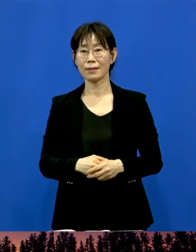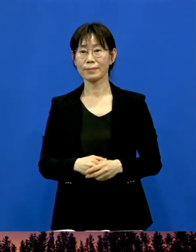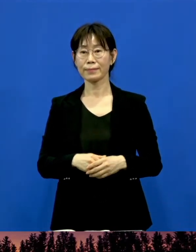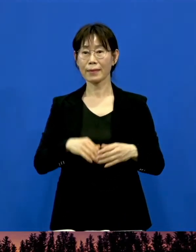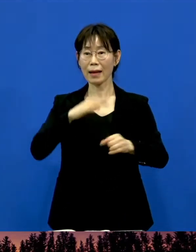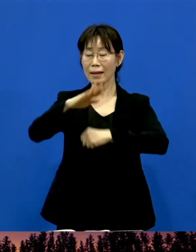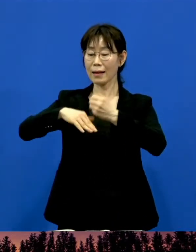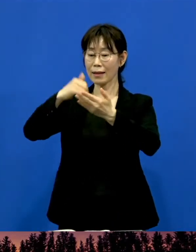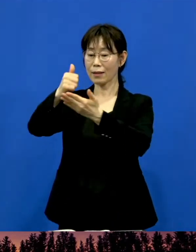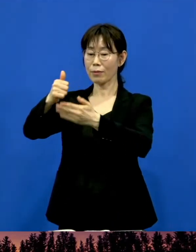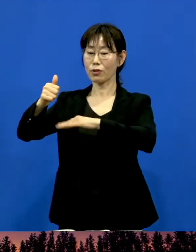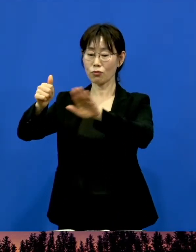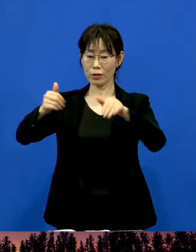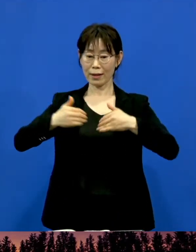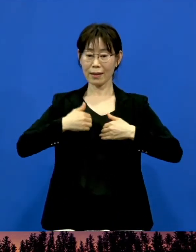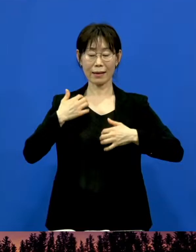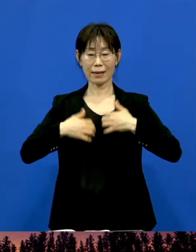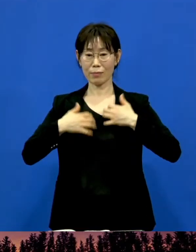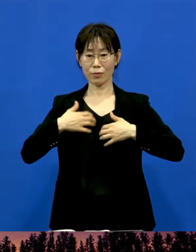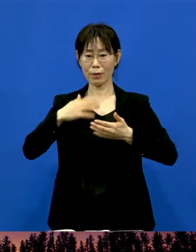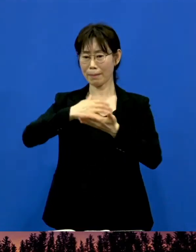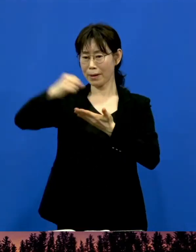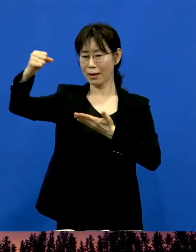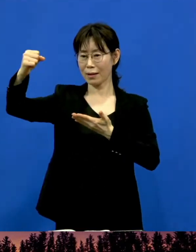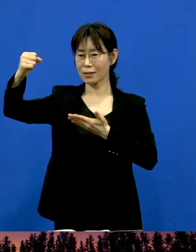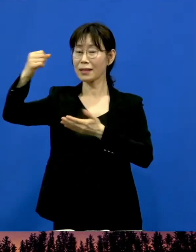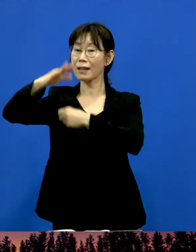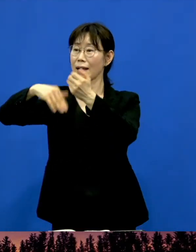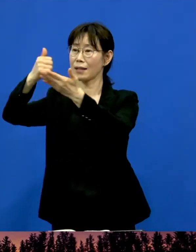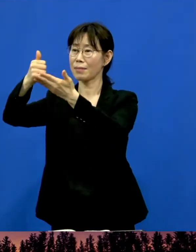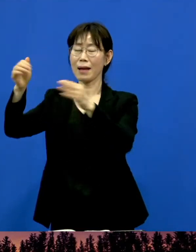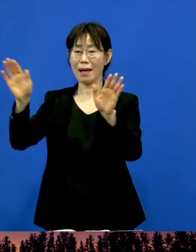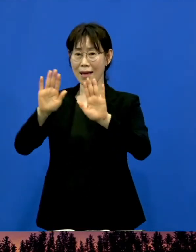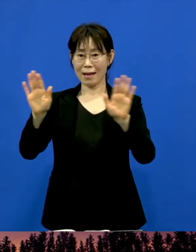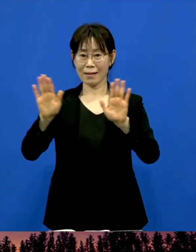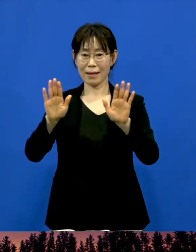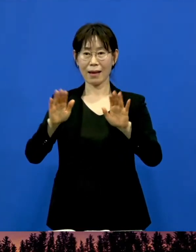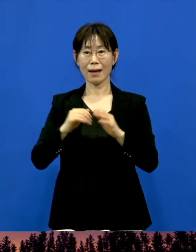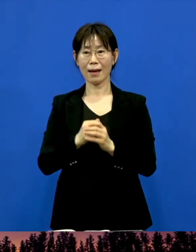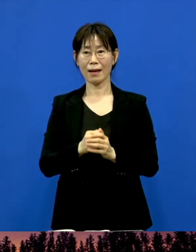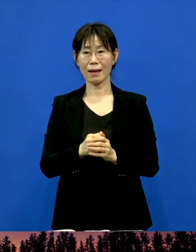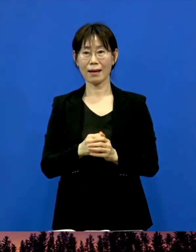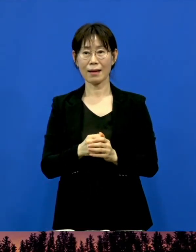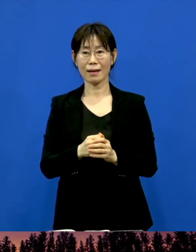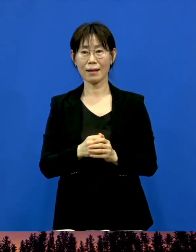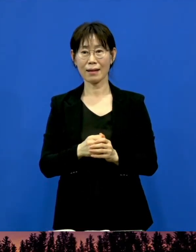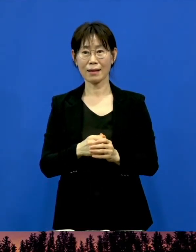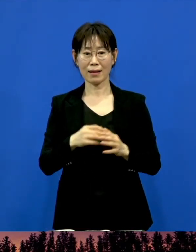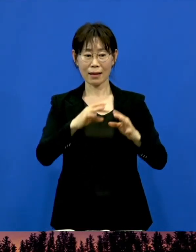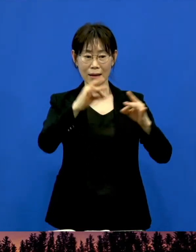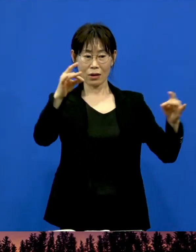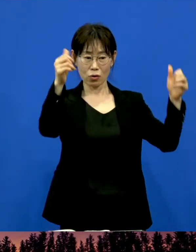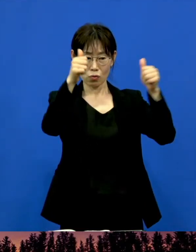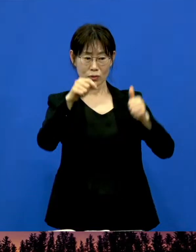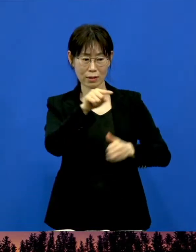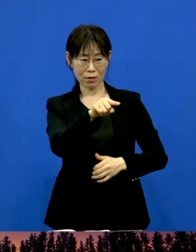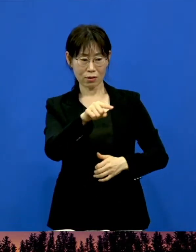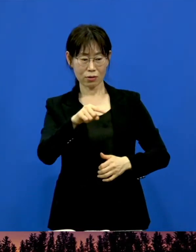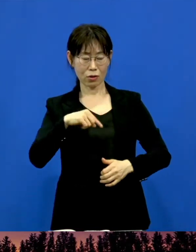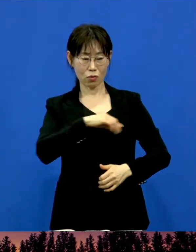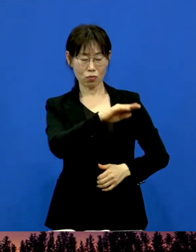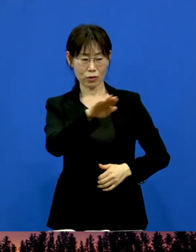하나님 우리에게 기쁨을 빼앗아가시는 분이 아니에요. 우상은 우리에게 짧은 쾌락을 주고 기쁨을